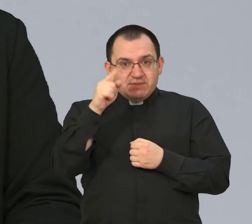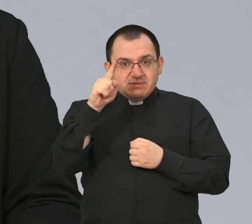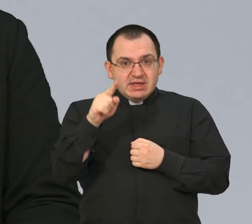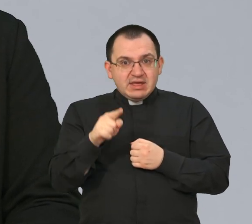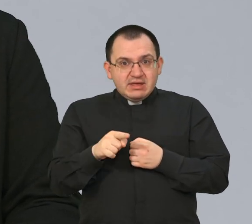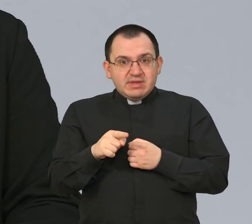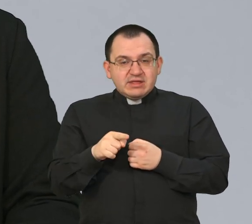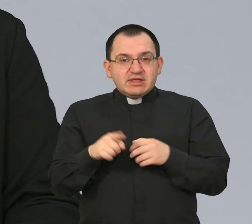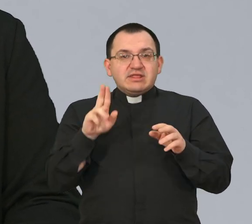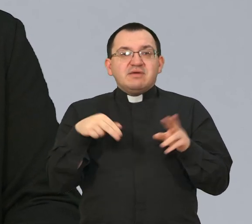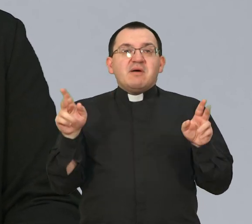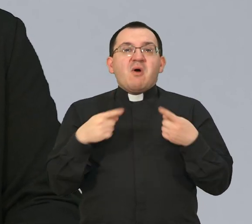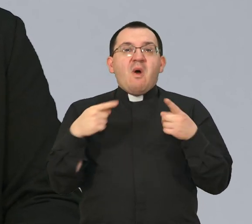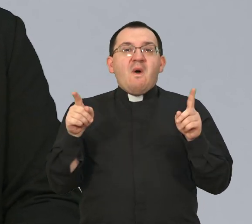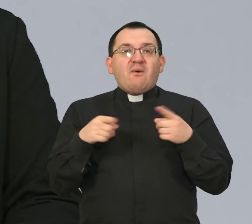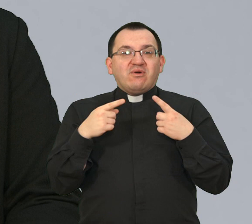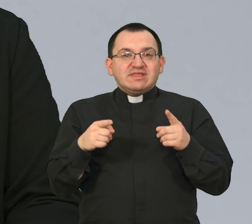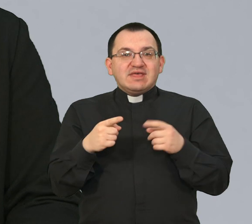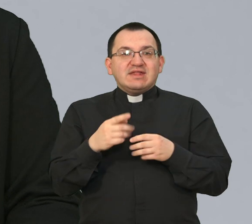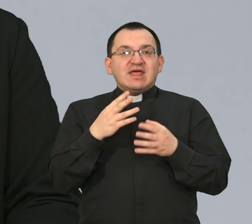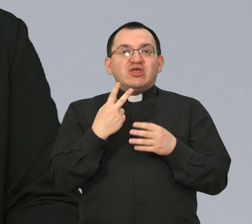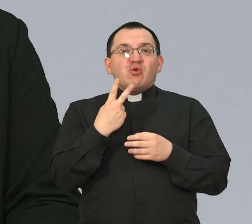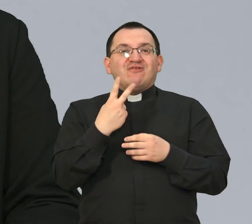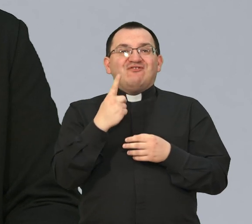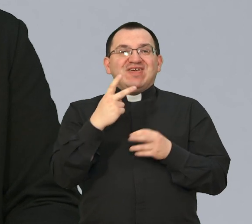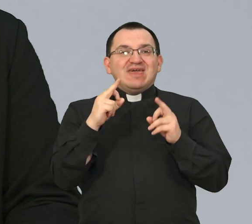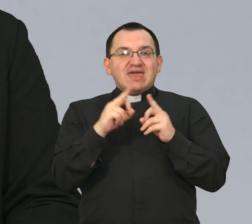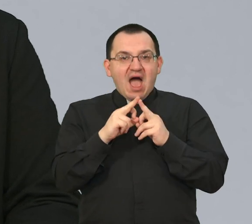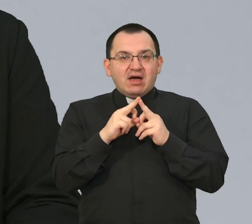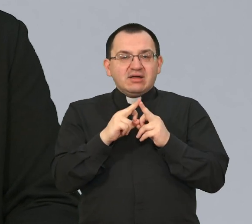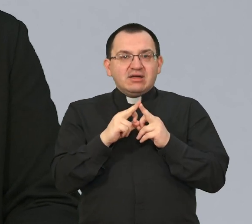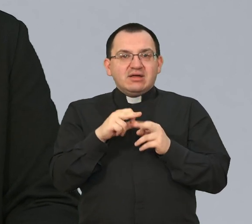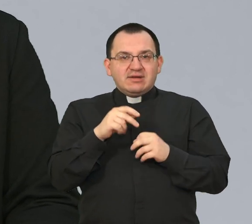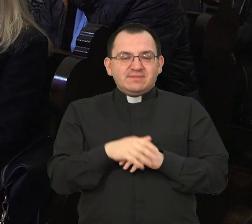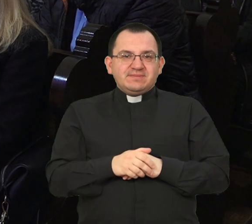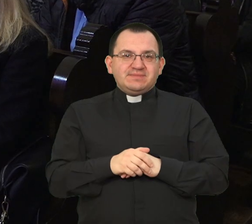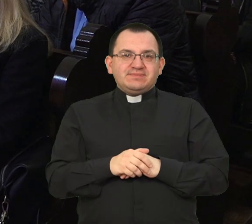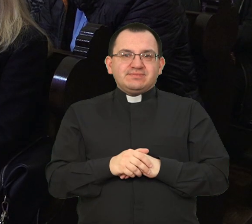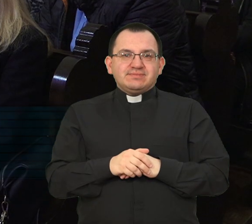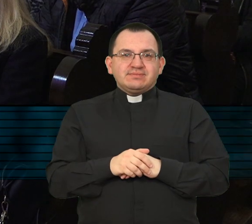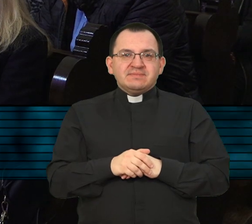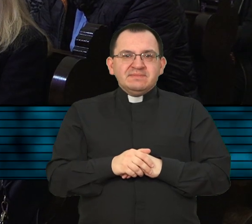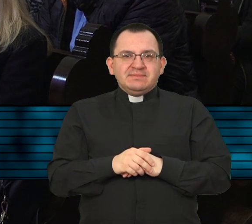koja je ispunila Kapucinsku crkvu u Varaždinu pravu glazbenu poslasticu. Bili smo i tamo.